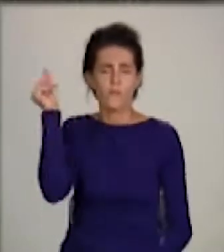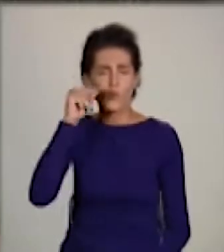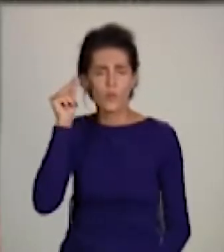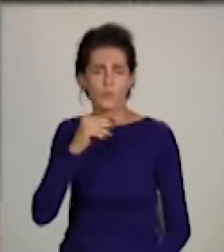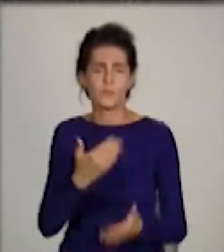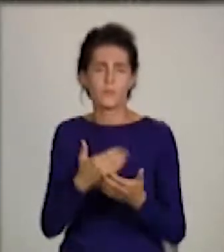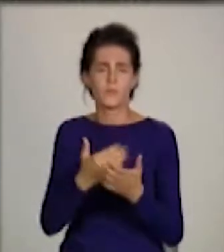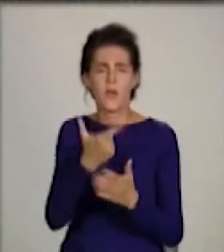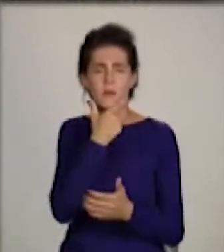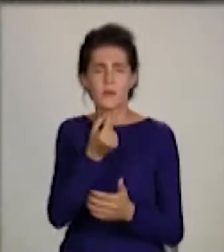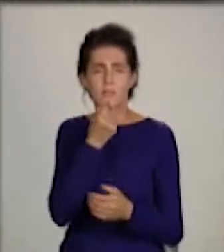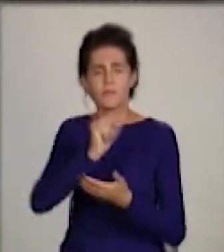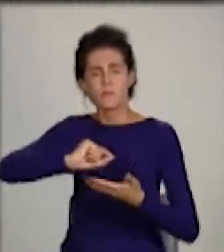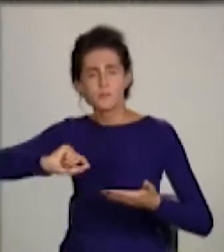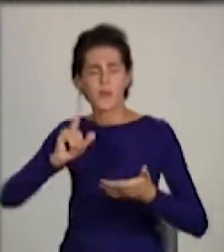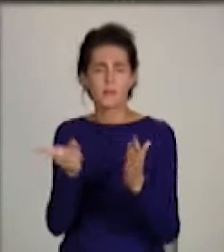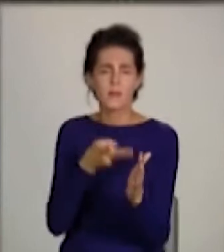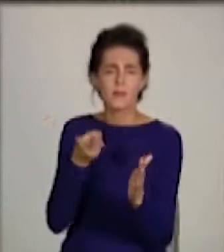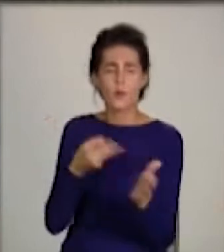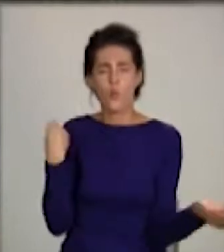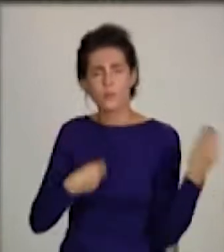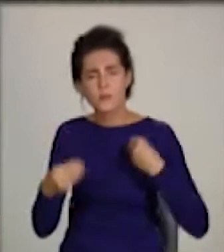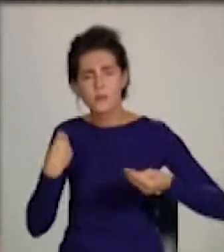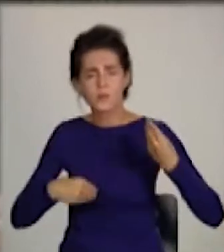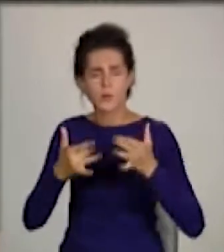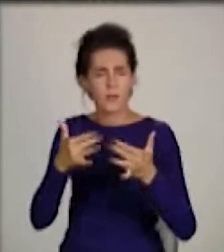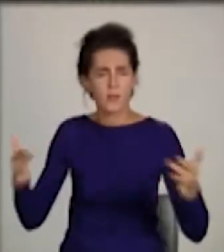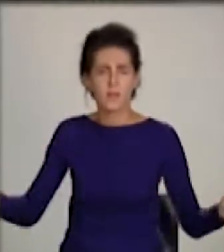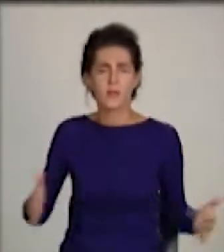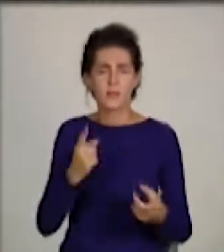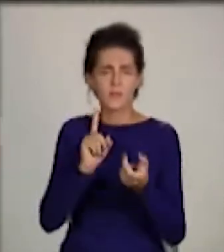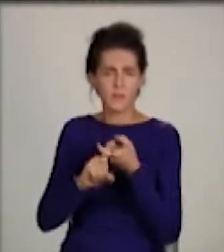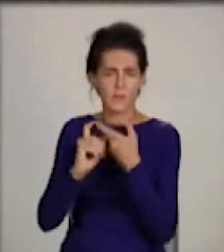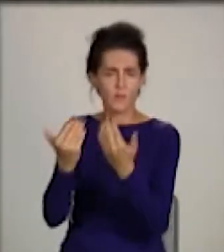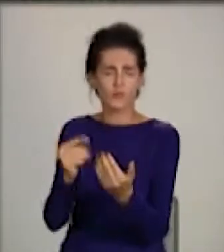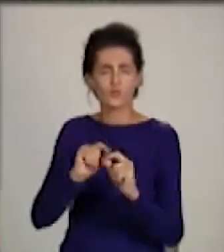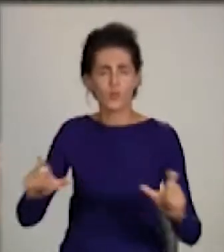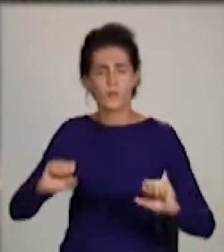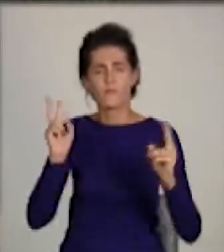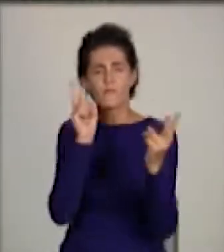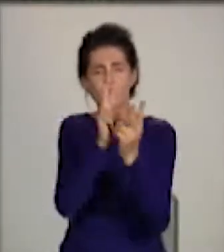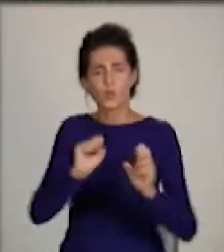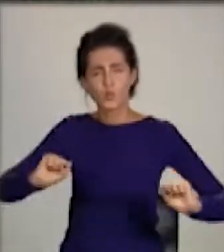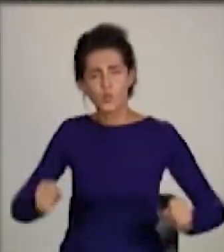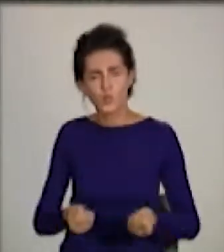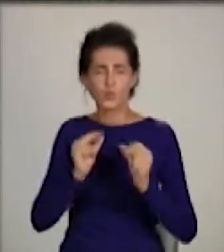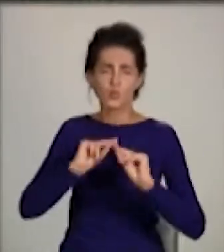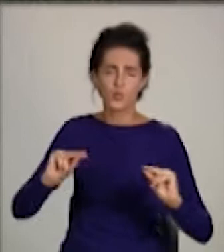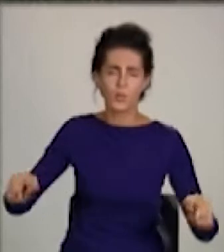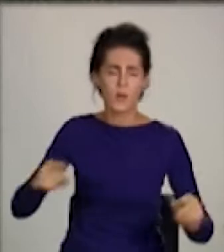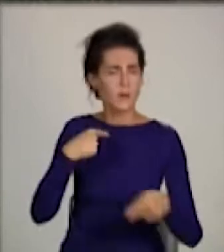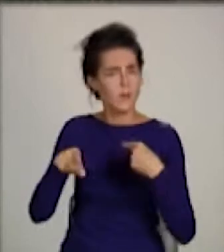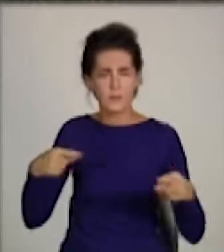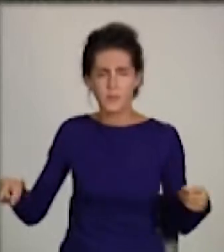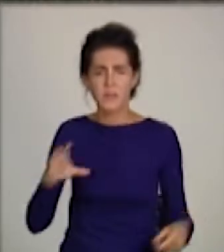там красивой канцелярии, какой-то одежды, ещё каких-то вещей, встречи с друзьями или с учительницей и так далее,